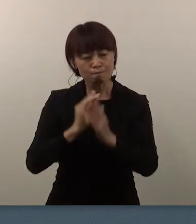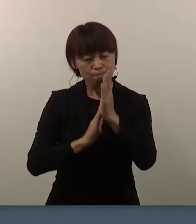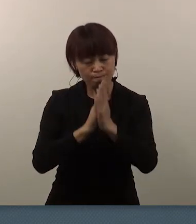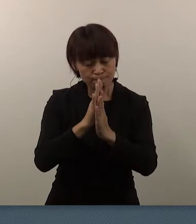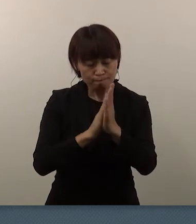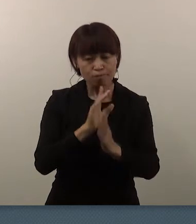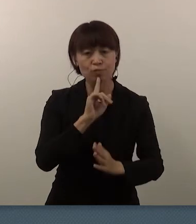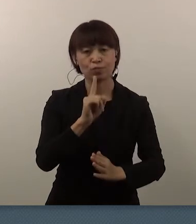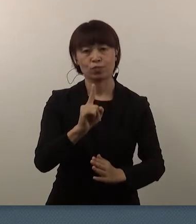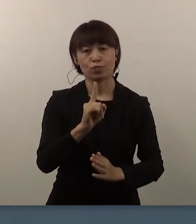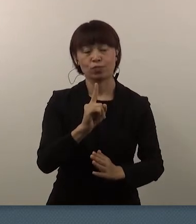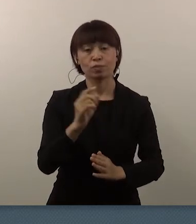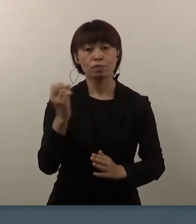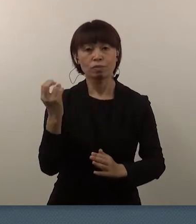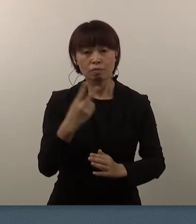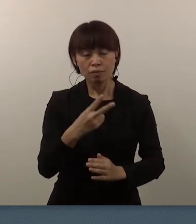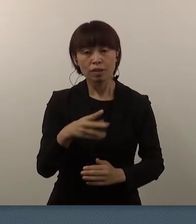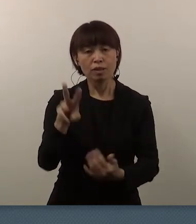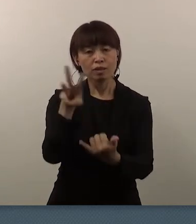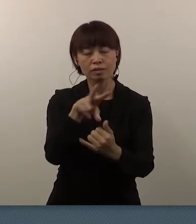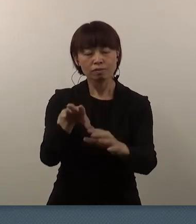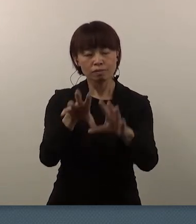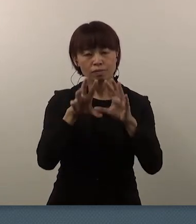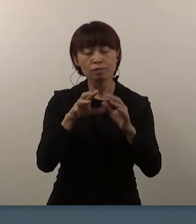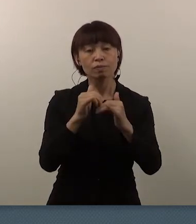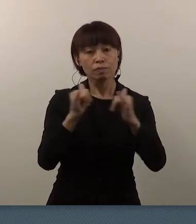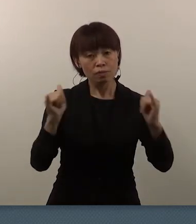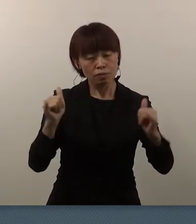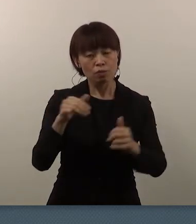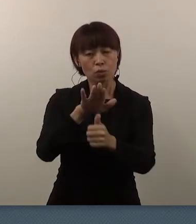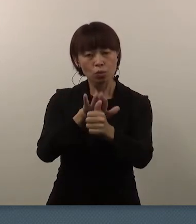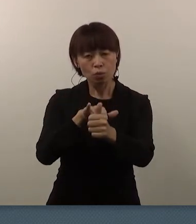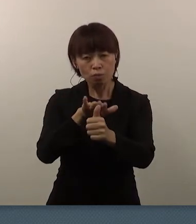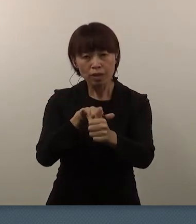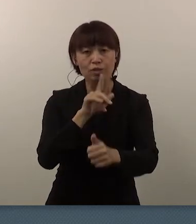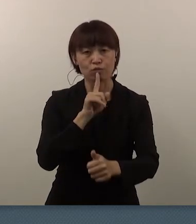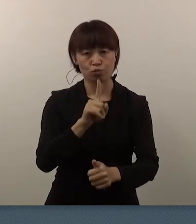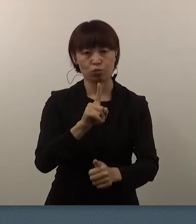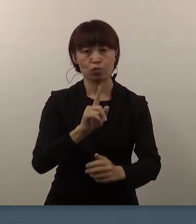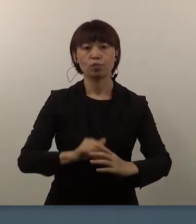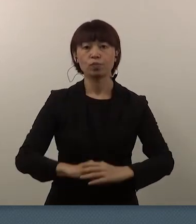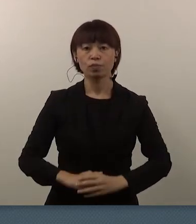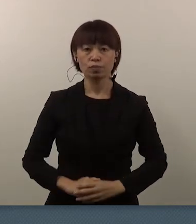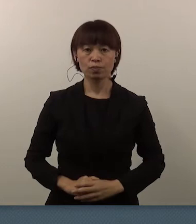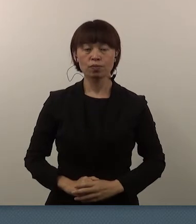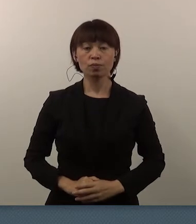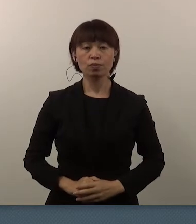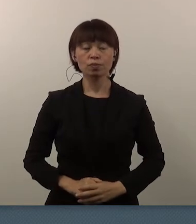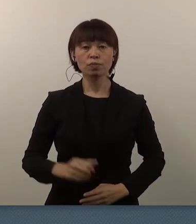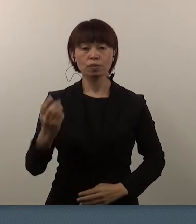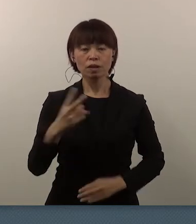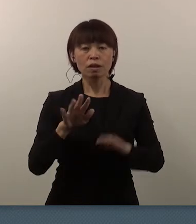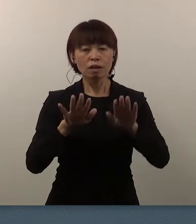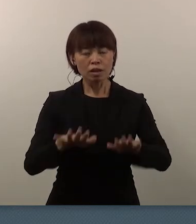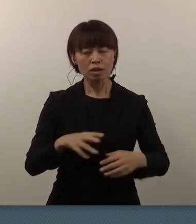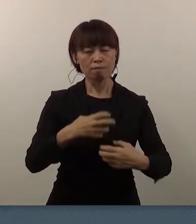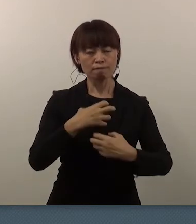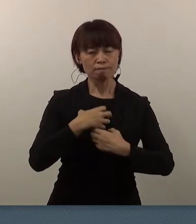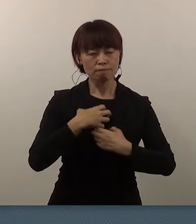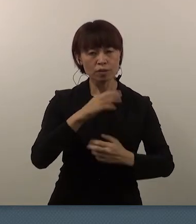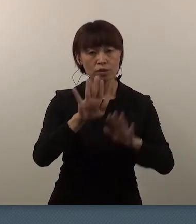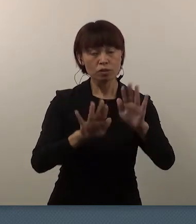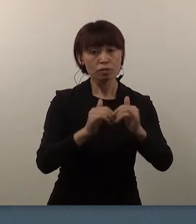ともに被災された皆様にお見舞いを申し上げます。また今なお危険な状況に置かれている